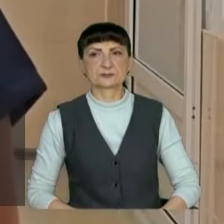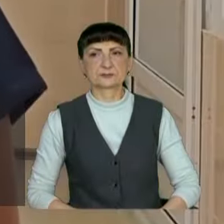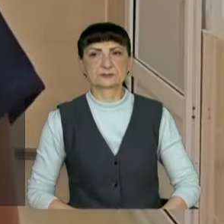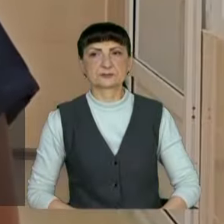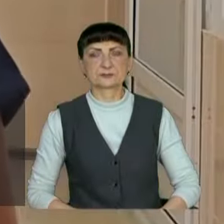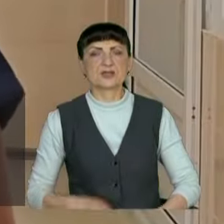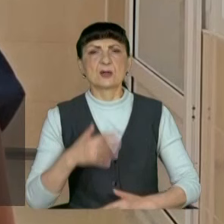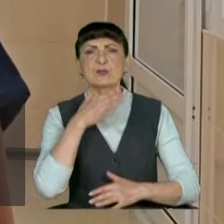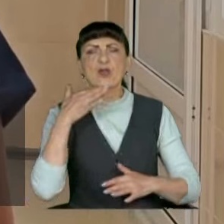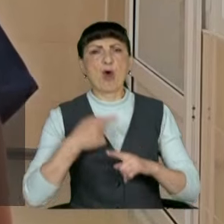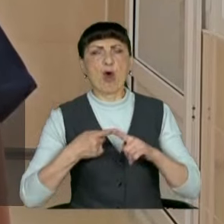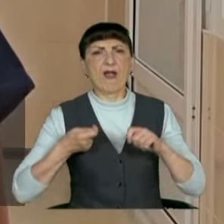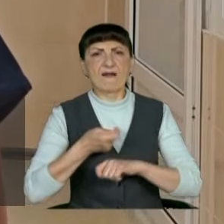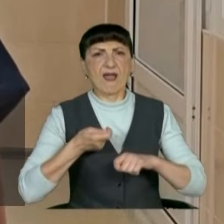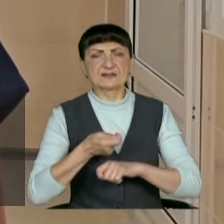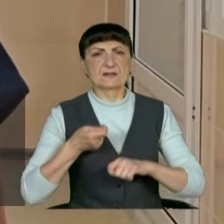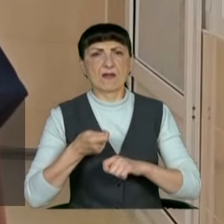Мощный колотобедренная рана,